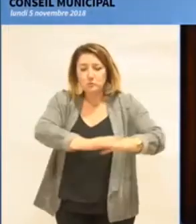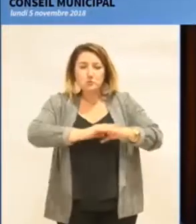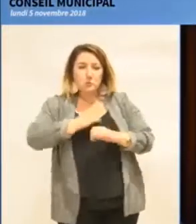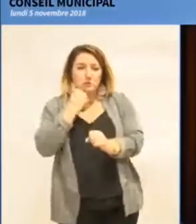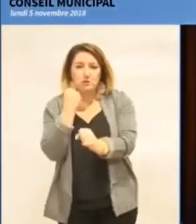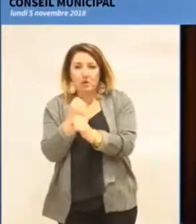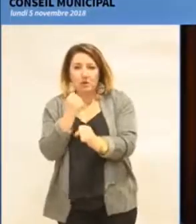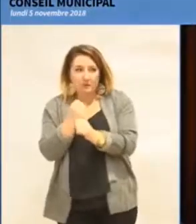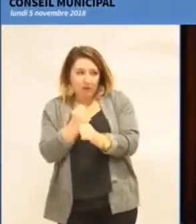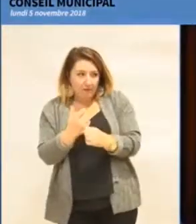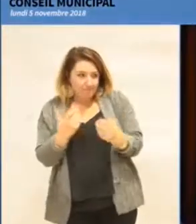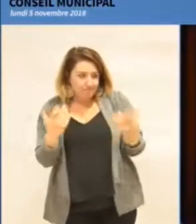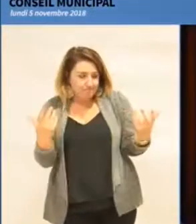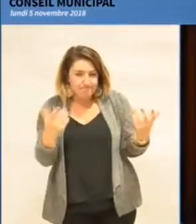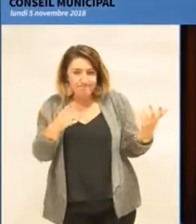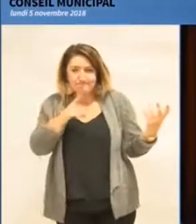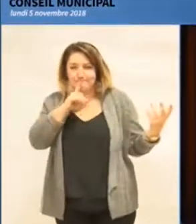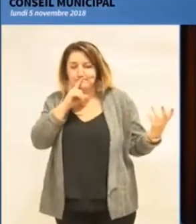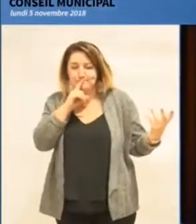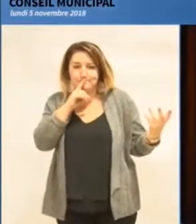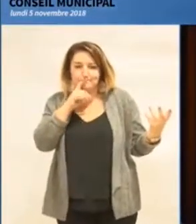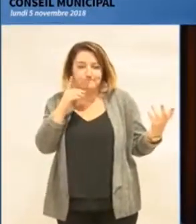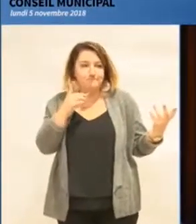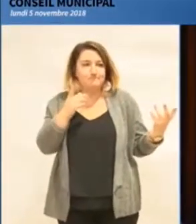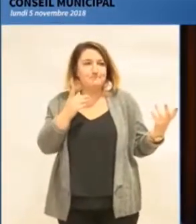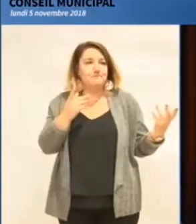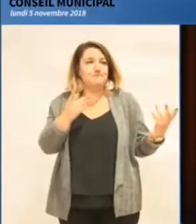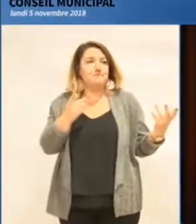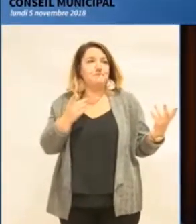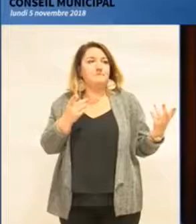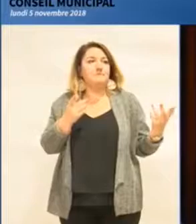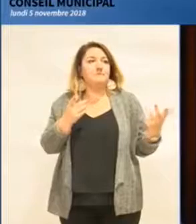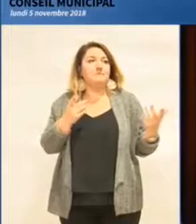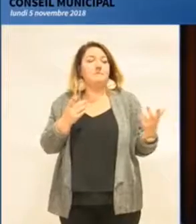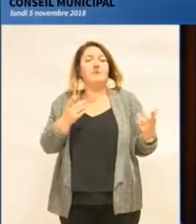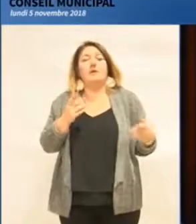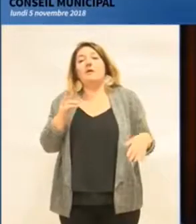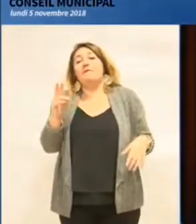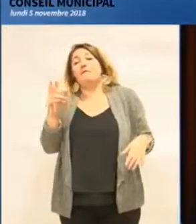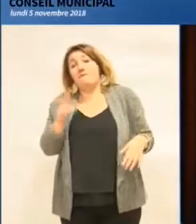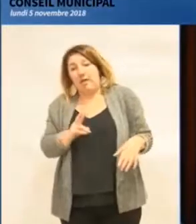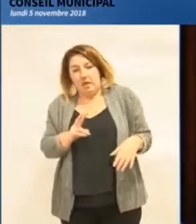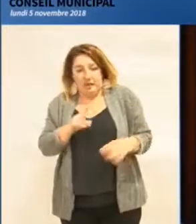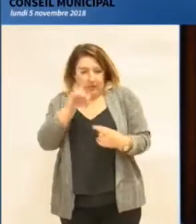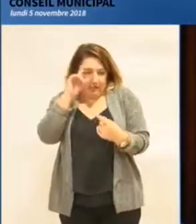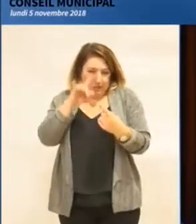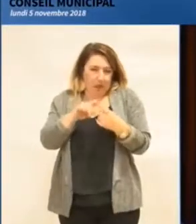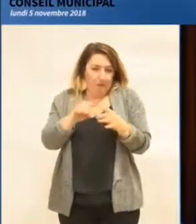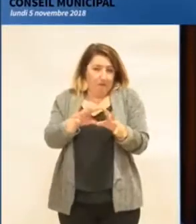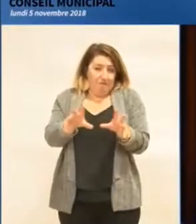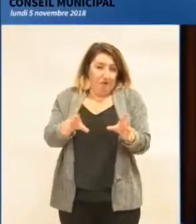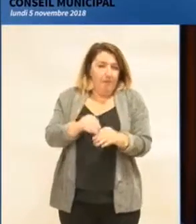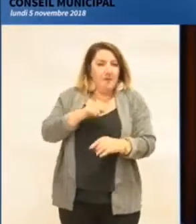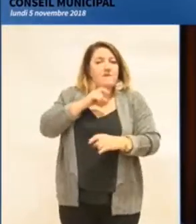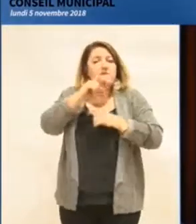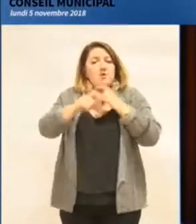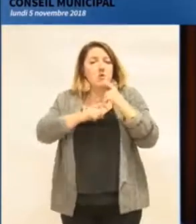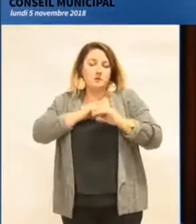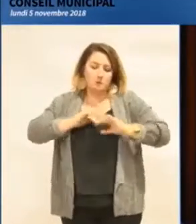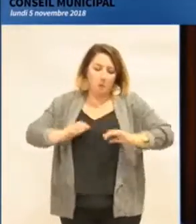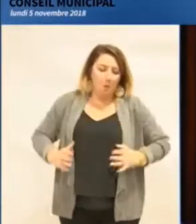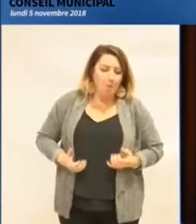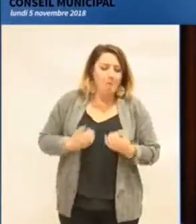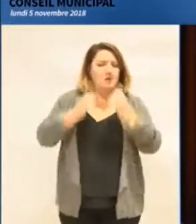ce dossier-là. Nous ne sommes pas en compétence centrale sur ce dossier. Je sais quels sont les